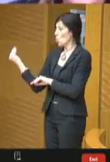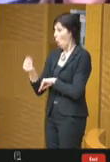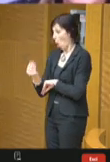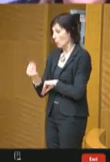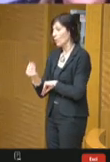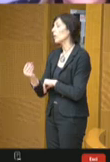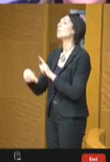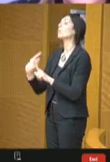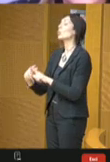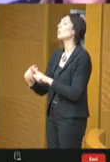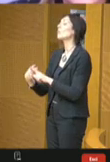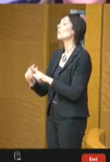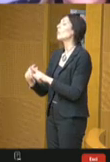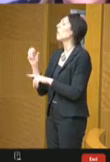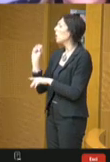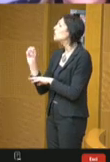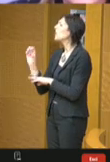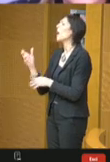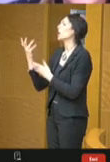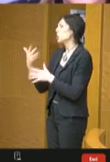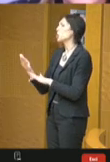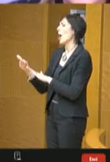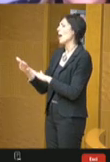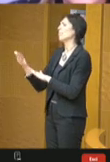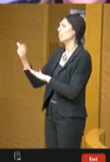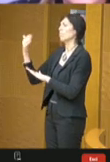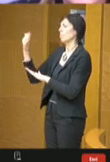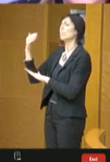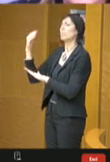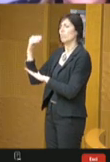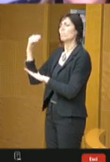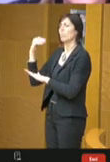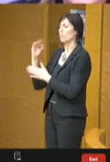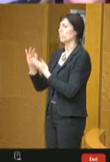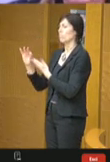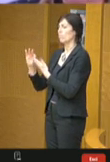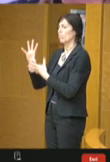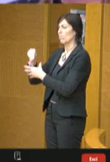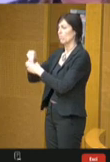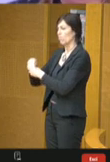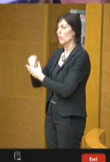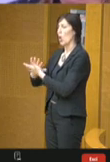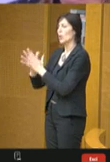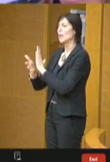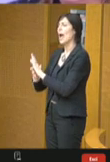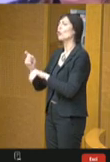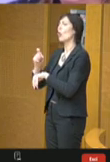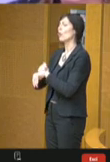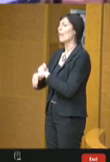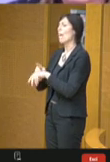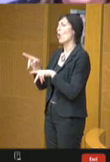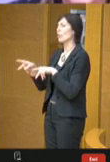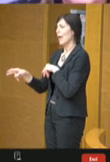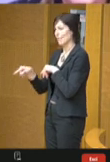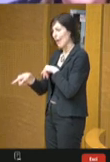quelli che abbiamo immesso nella scuola con contratti a tempo determinato, con la